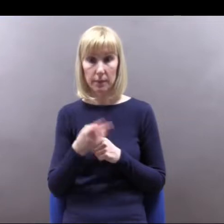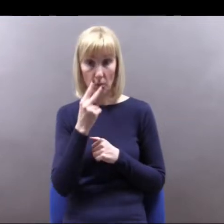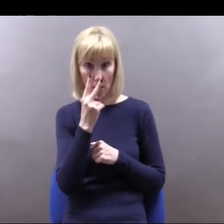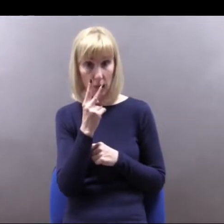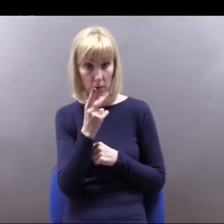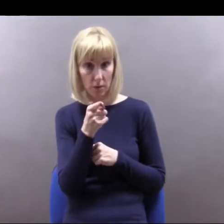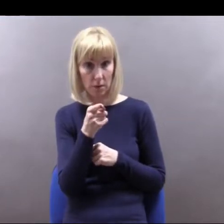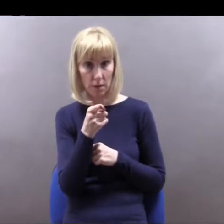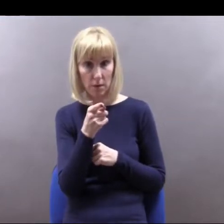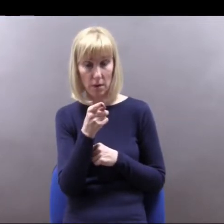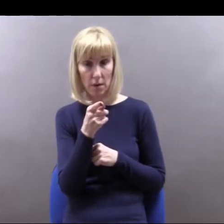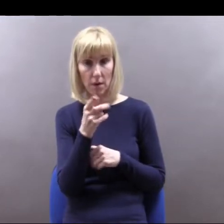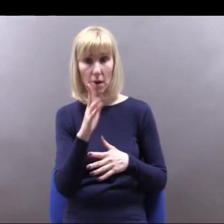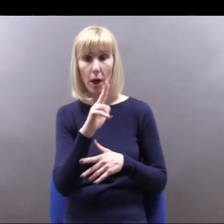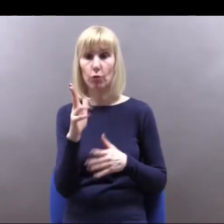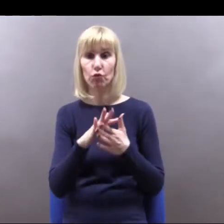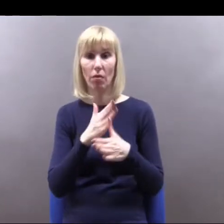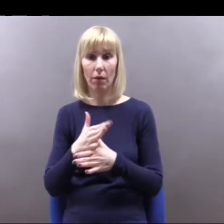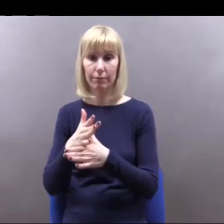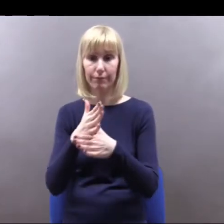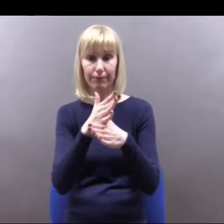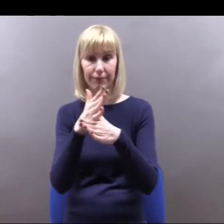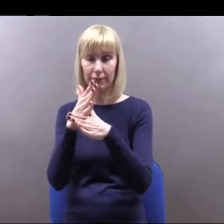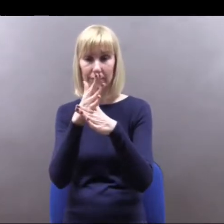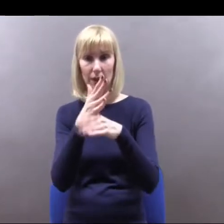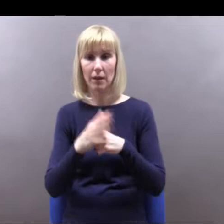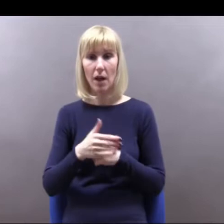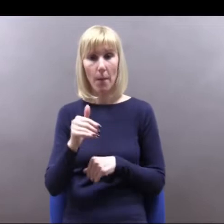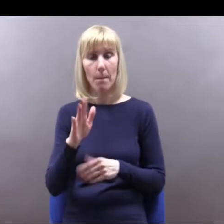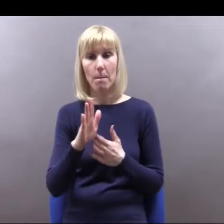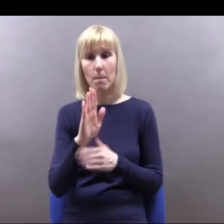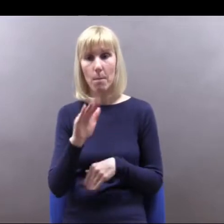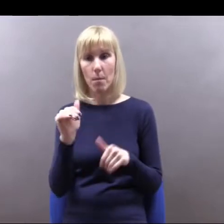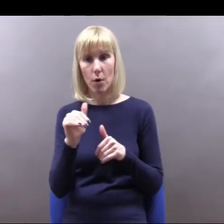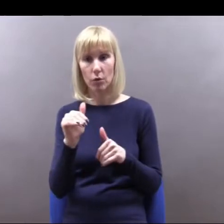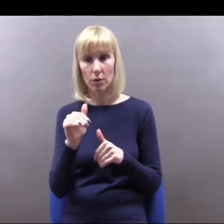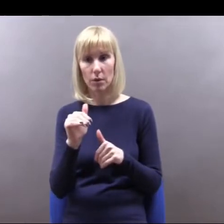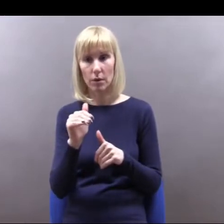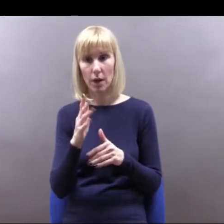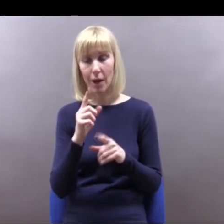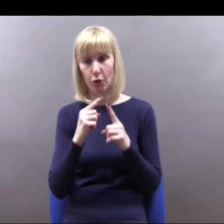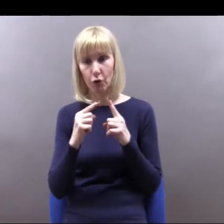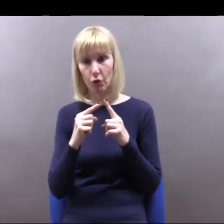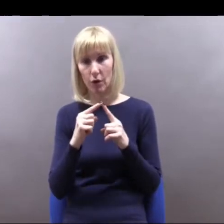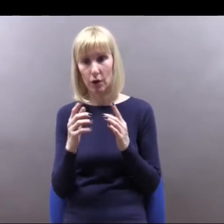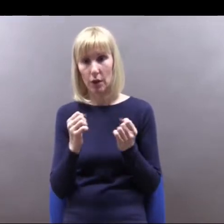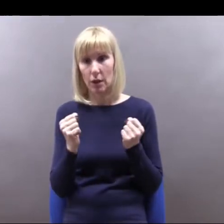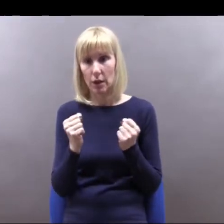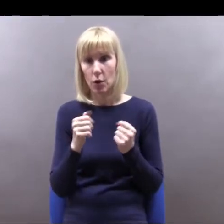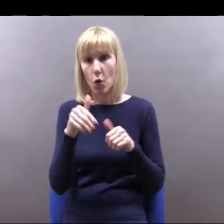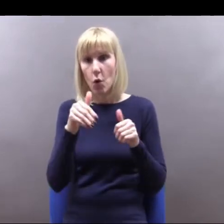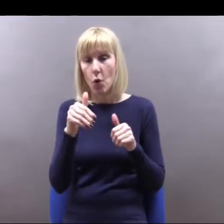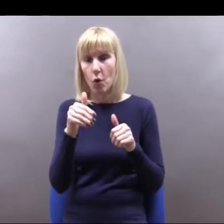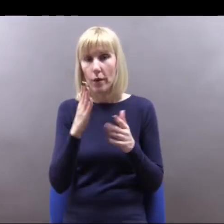jak... Będziecie widzieć za chwilę, jak to jeździ po schodach, więc trochę można się uśmiechnąć, że to jest